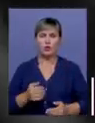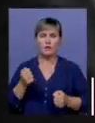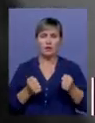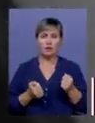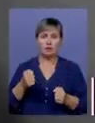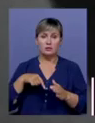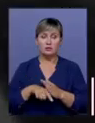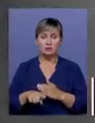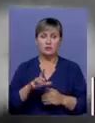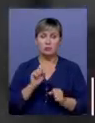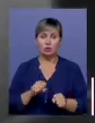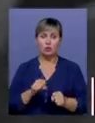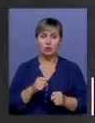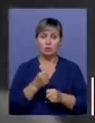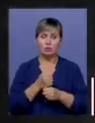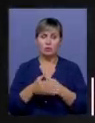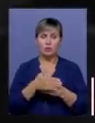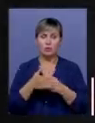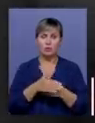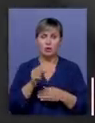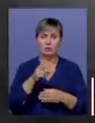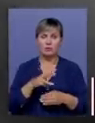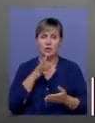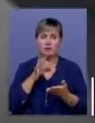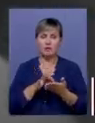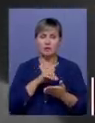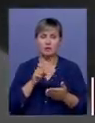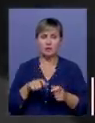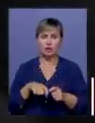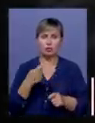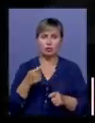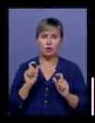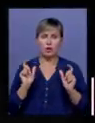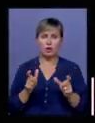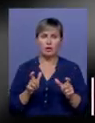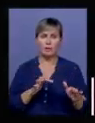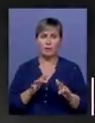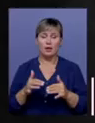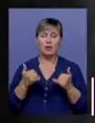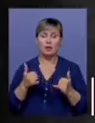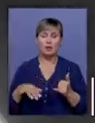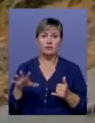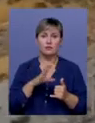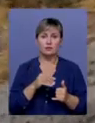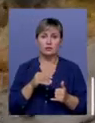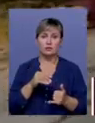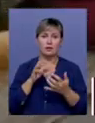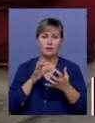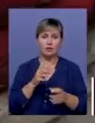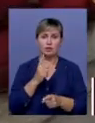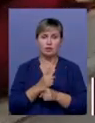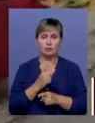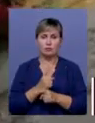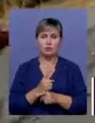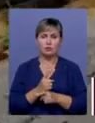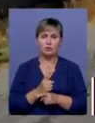транспортного средства могут привлечь к административной ответственности за нарушение карательных мер сейчас все междугородние перевозки запрещены